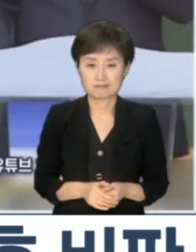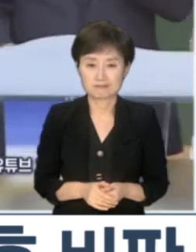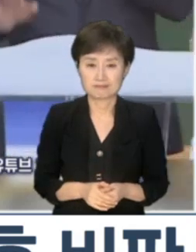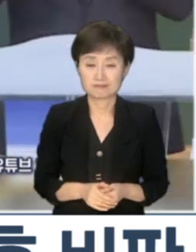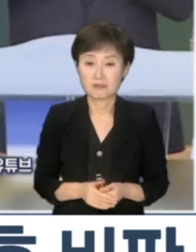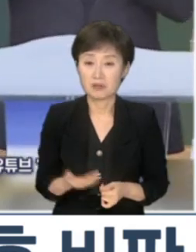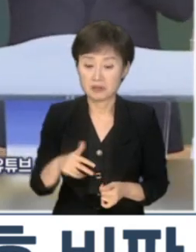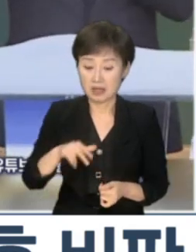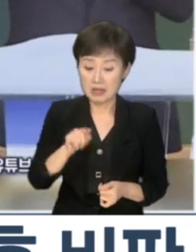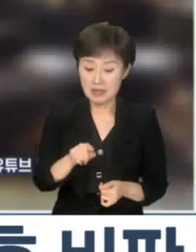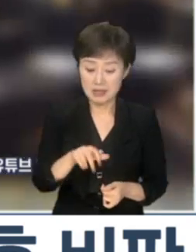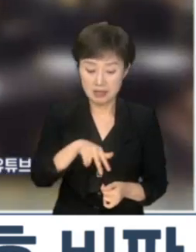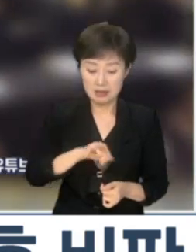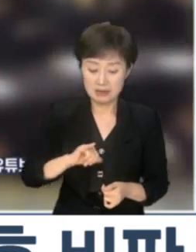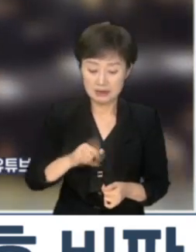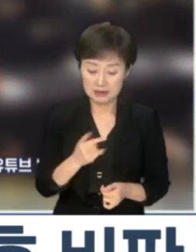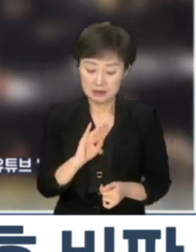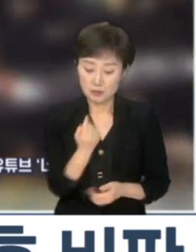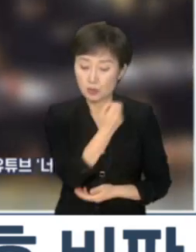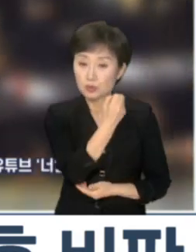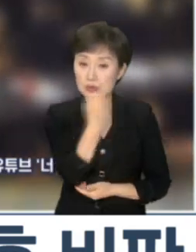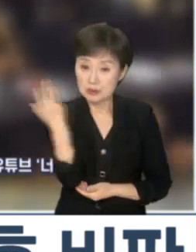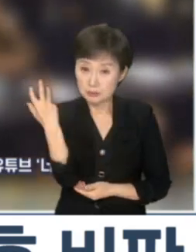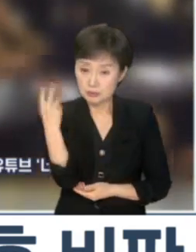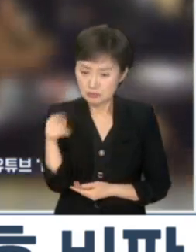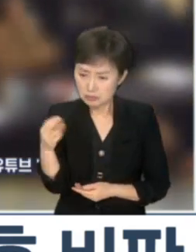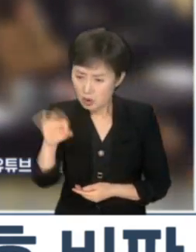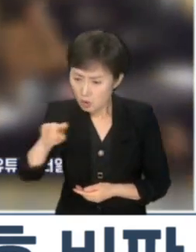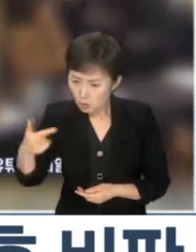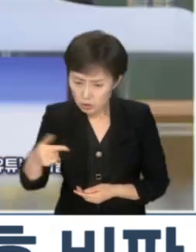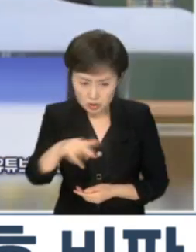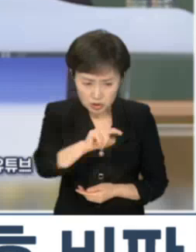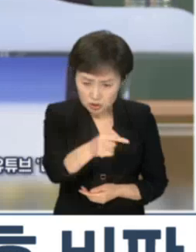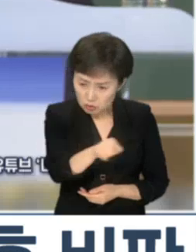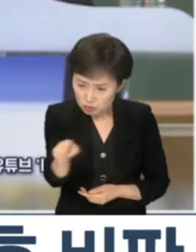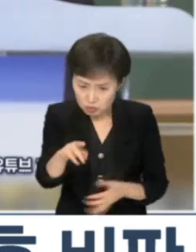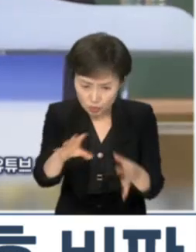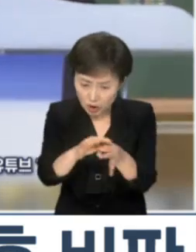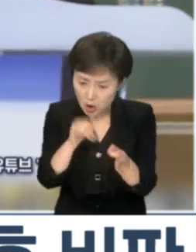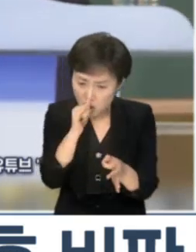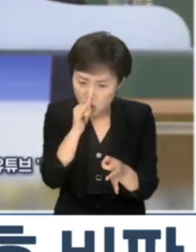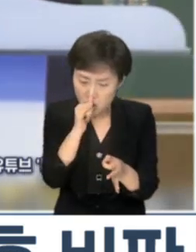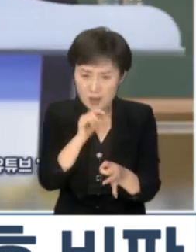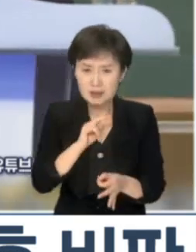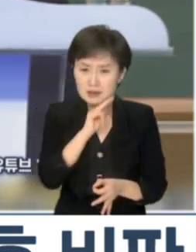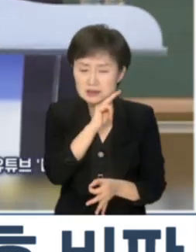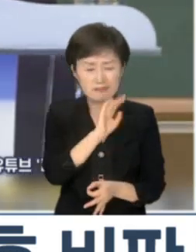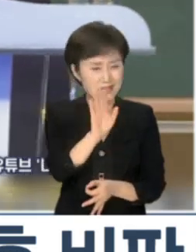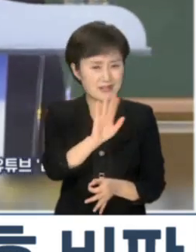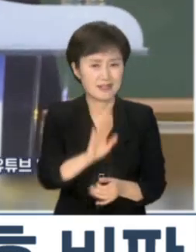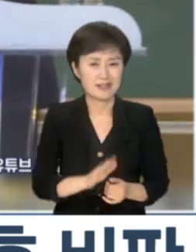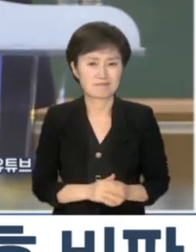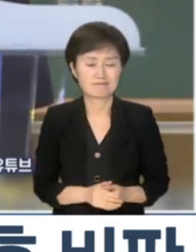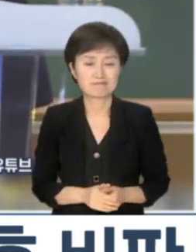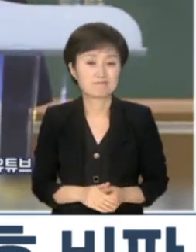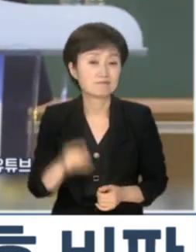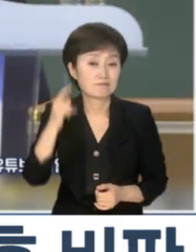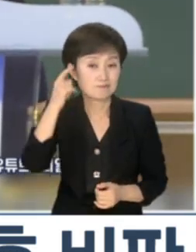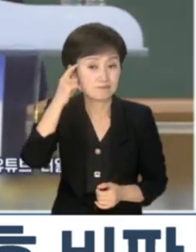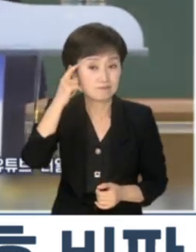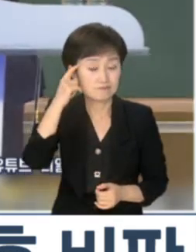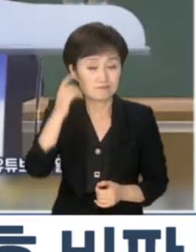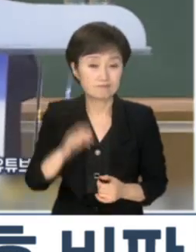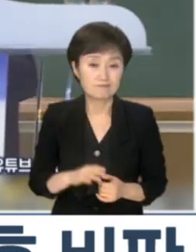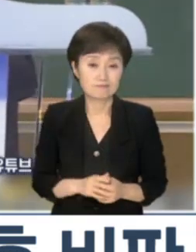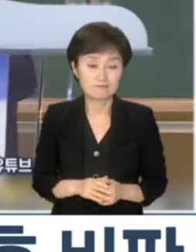그 지금 정광훈 목사와의 관계를 자꾸 짓고 이렇게 하는데 저는 그 부분에서 상당히 좀 안타깝게 생각합니다. 왜냐하면은